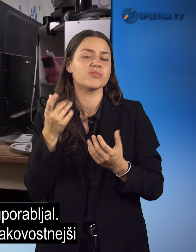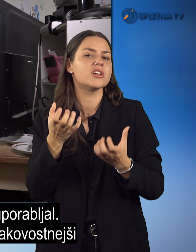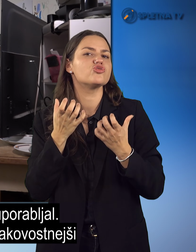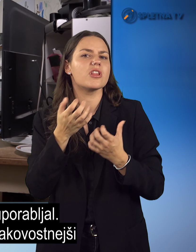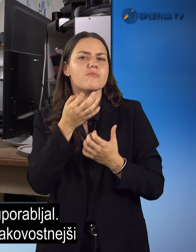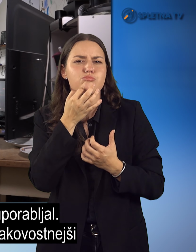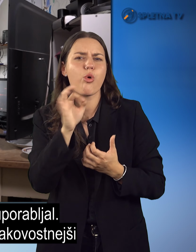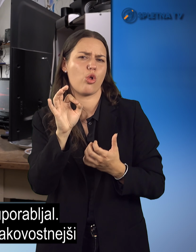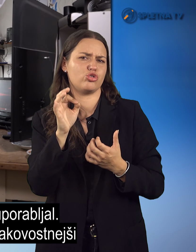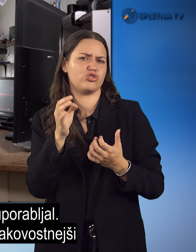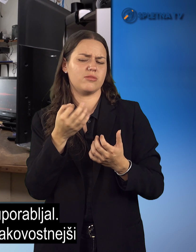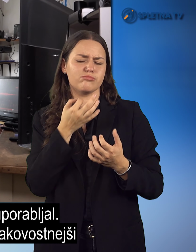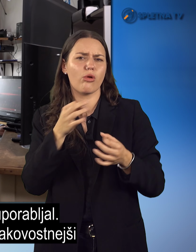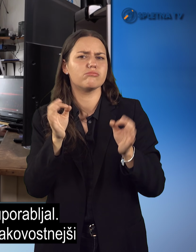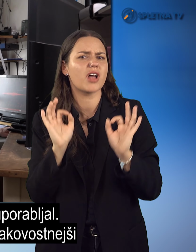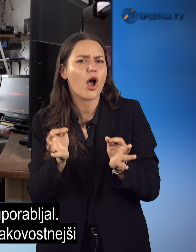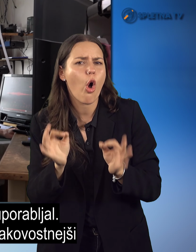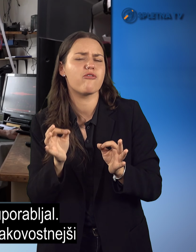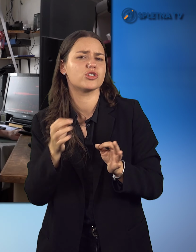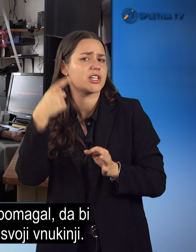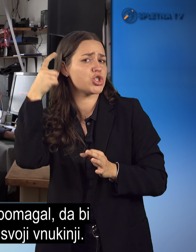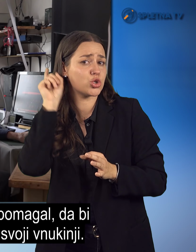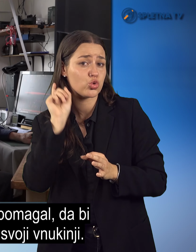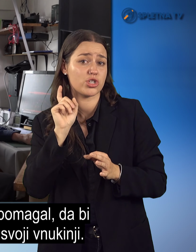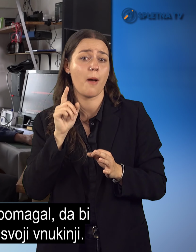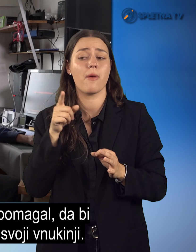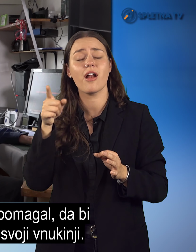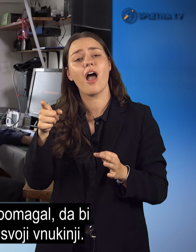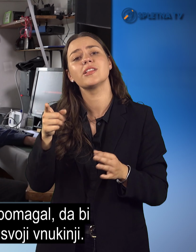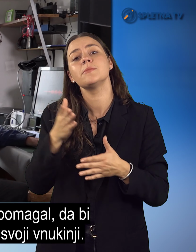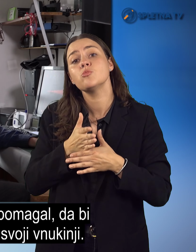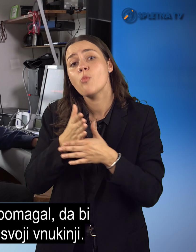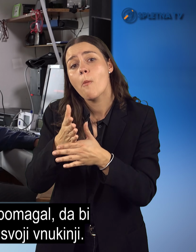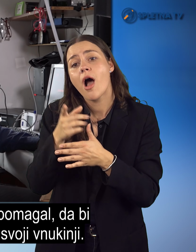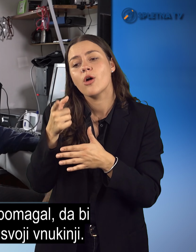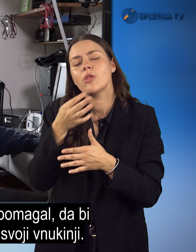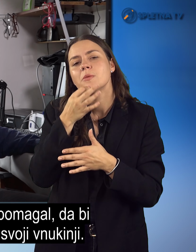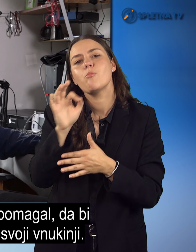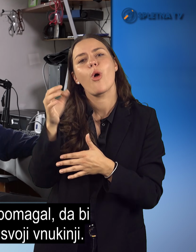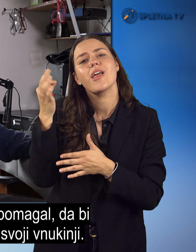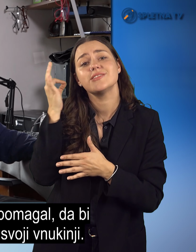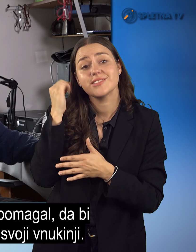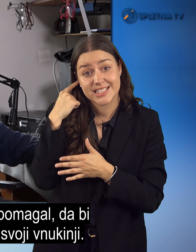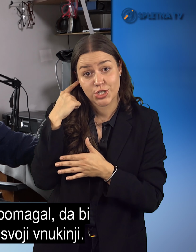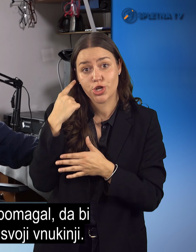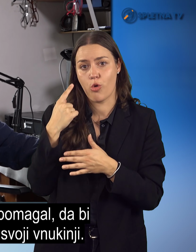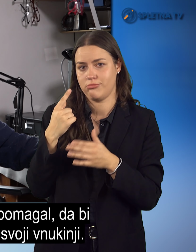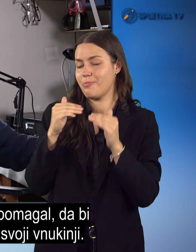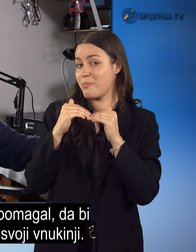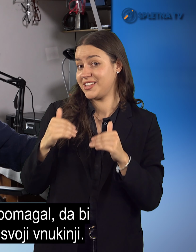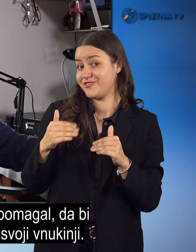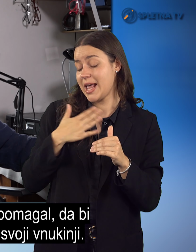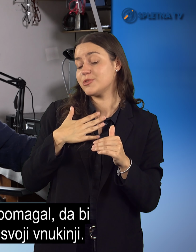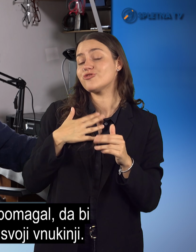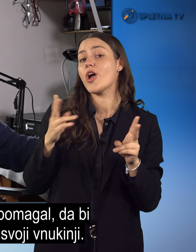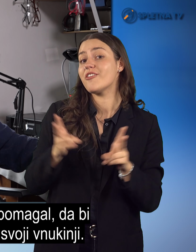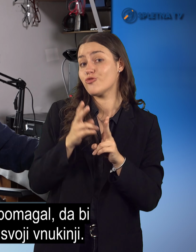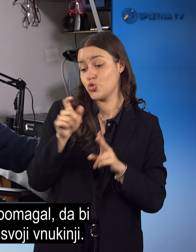Zdaj si želi boljši in kakovostnejši slušni aparat, ki bi mu pomagal, da bi bolje slišal, predvsem